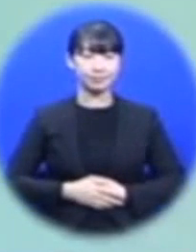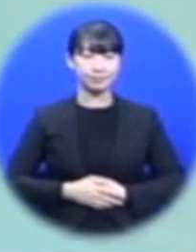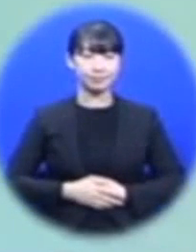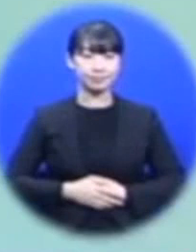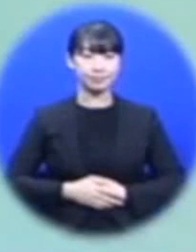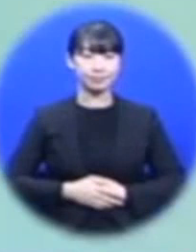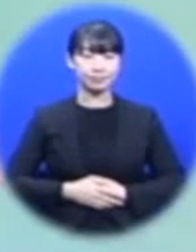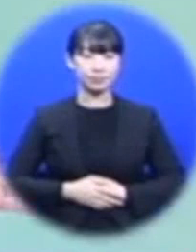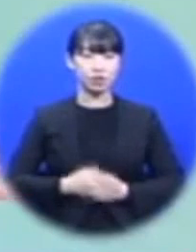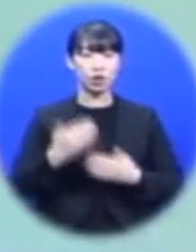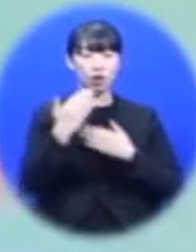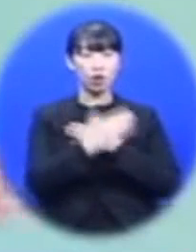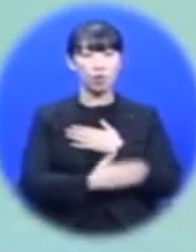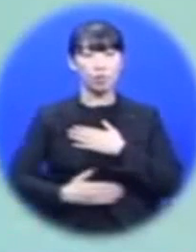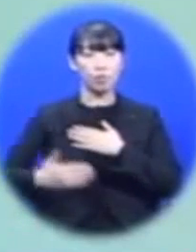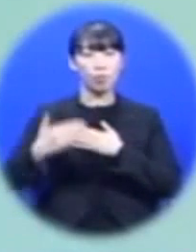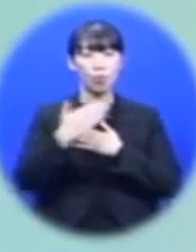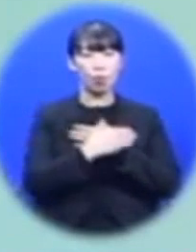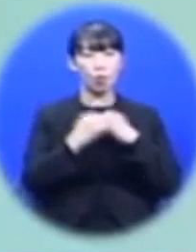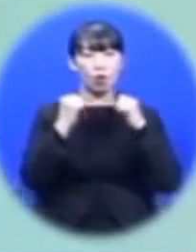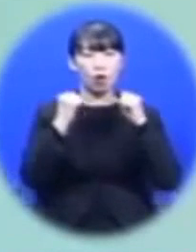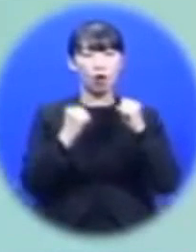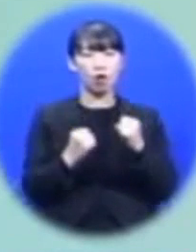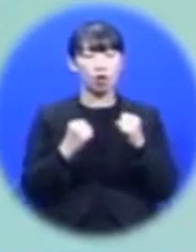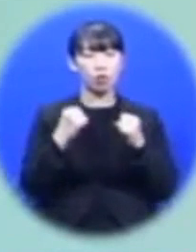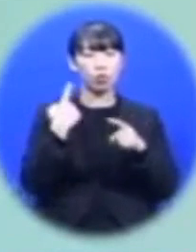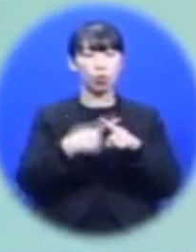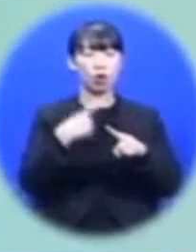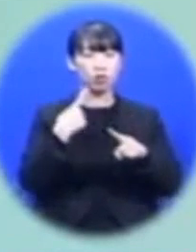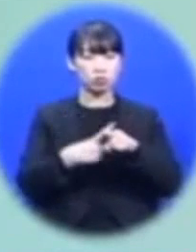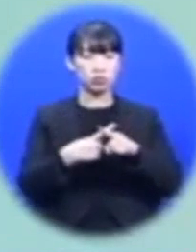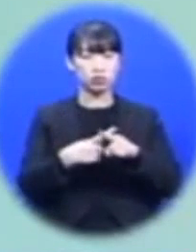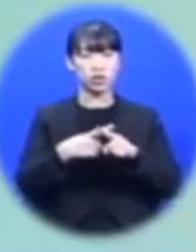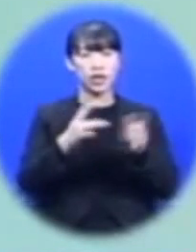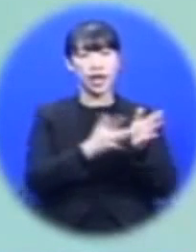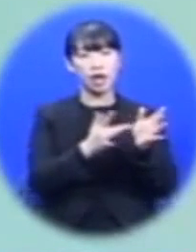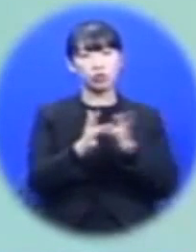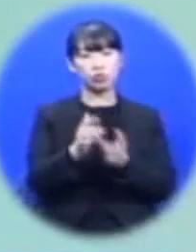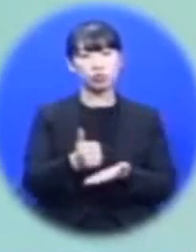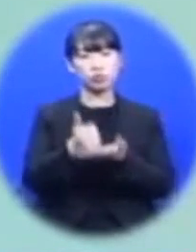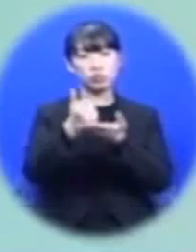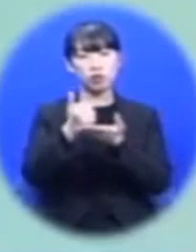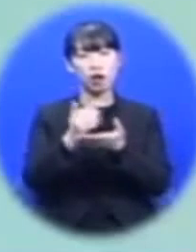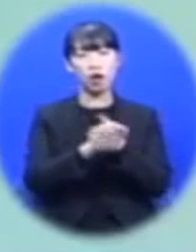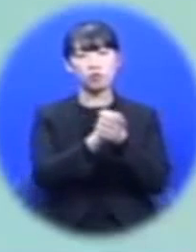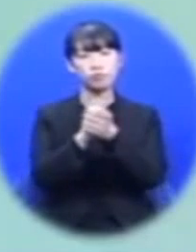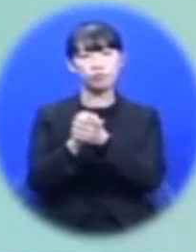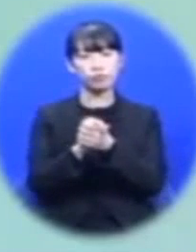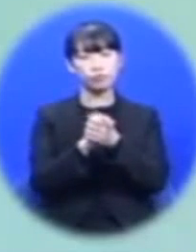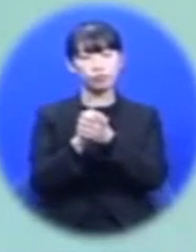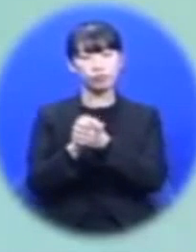마치 육신으로 계실 때와 똑같이 그보다 더 놀라울게 요한사도 안에